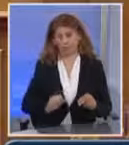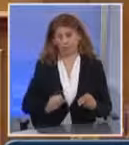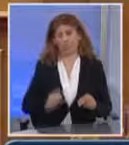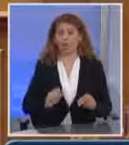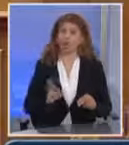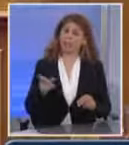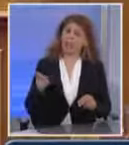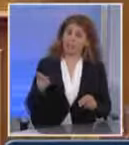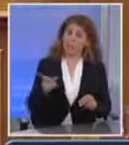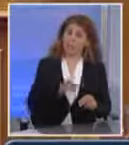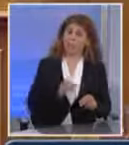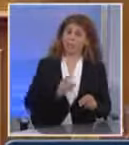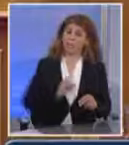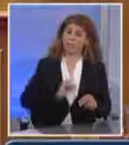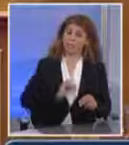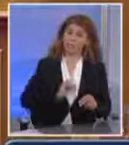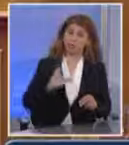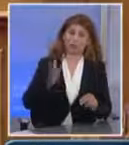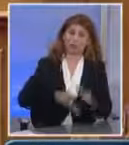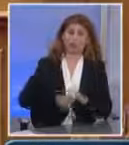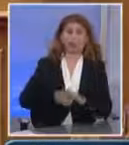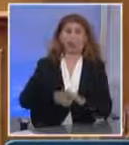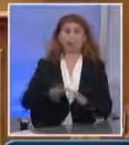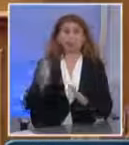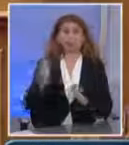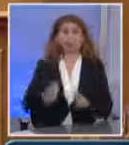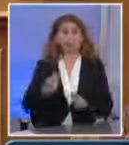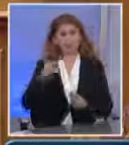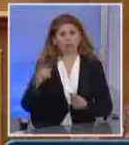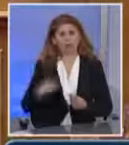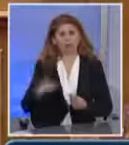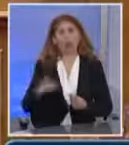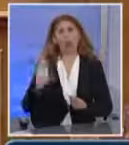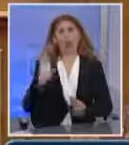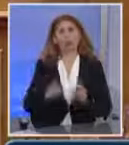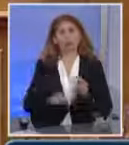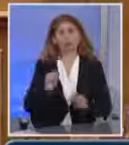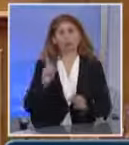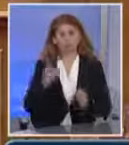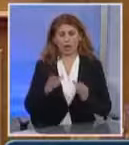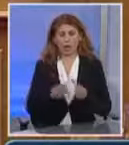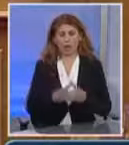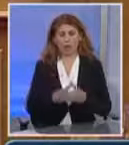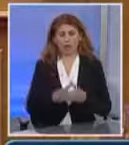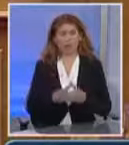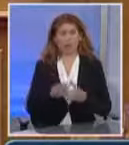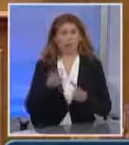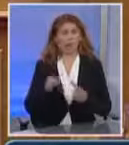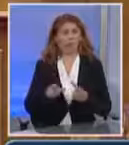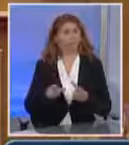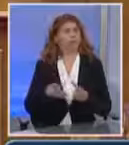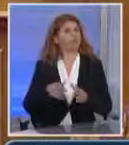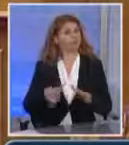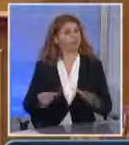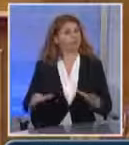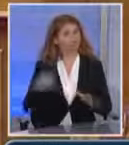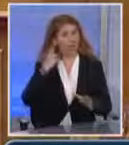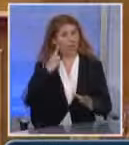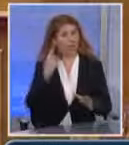ότι αυτοί που ξενιτεύτηκαν για μια καλύτερη ζωή δεν θα ψηφίσουν ένα κόμμα στο οποίο είναι δεδομένη η άποψη